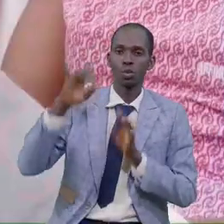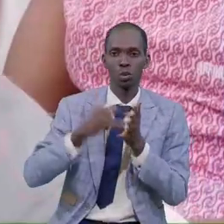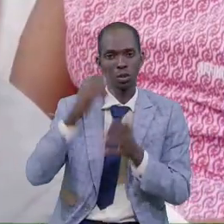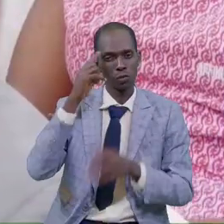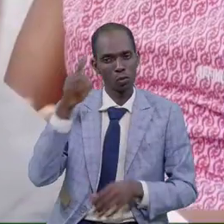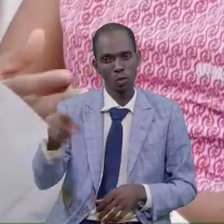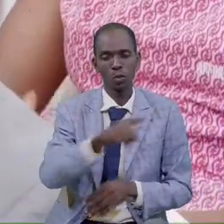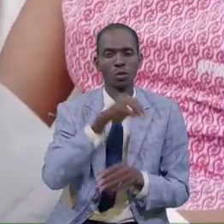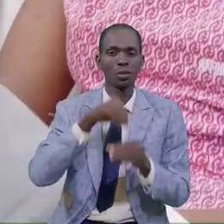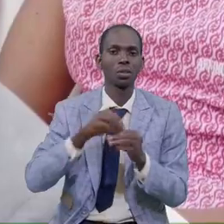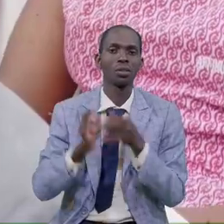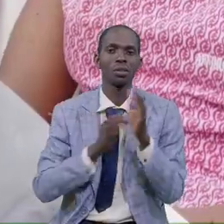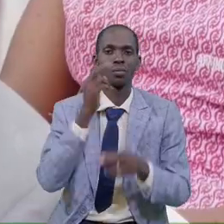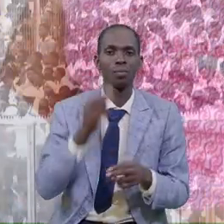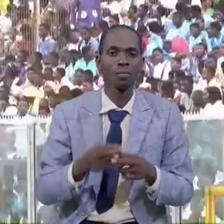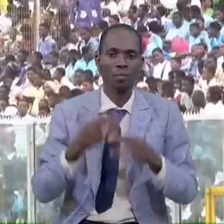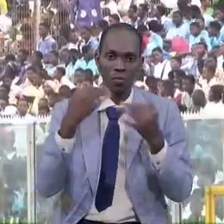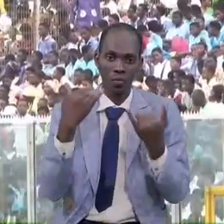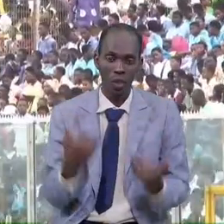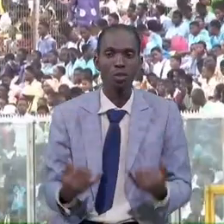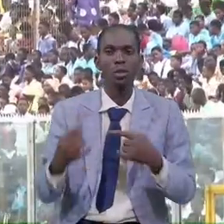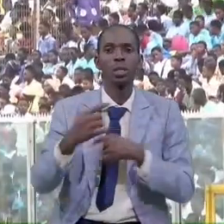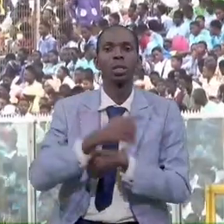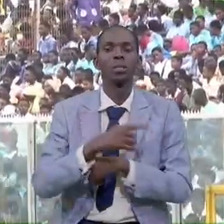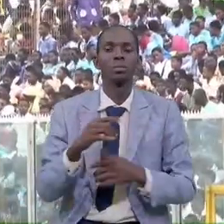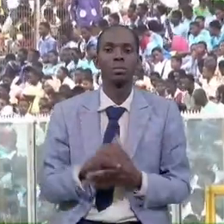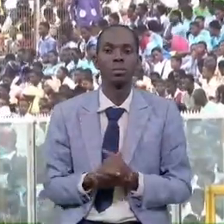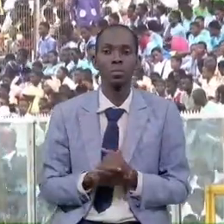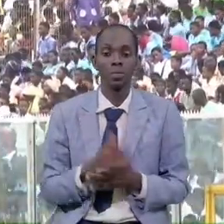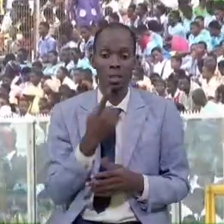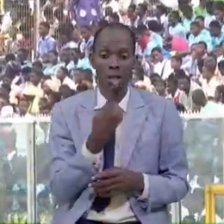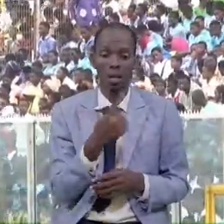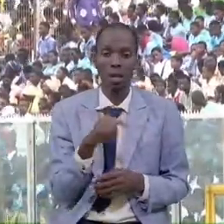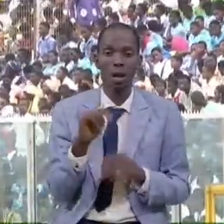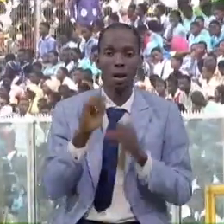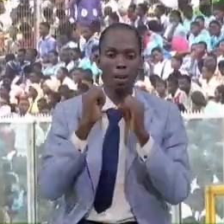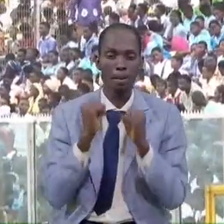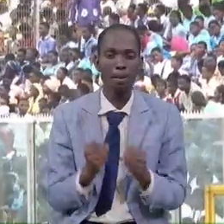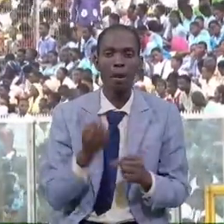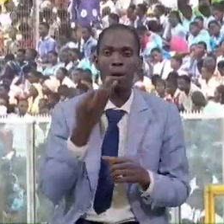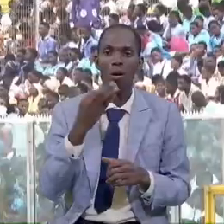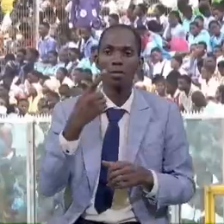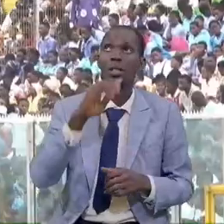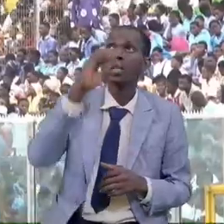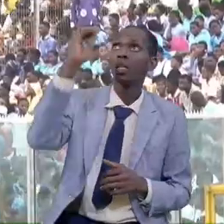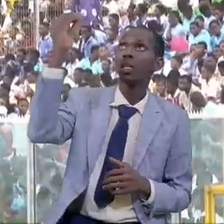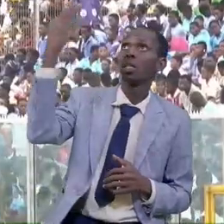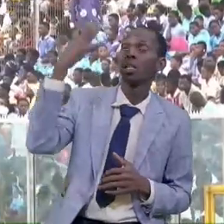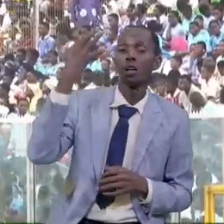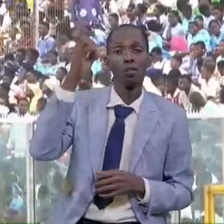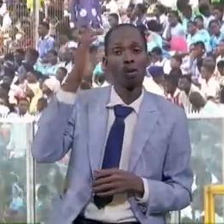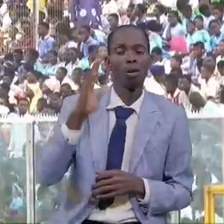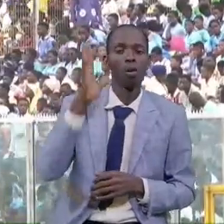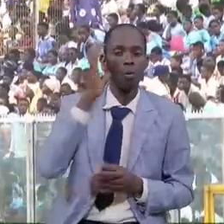Aujourd'hui, j'ai dit aujourd'hui, la puissance de la grâce de Dieu viendra dans ta